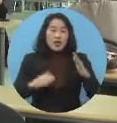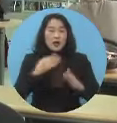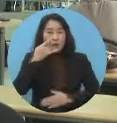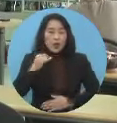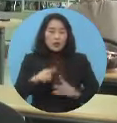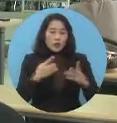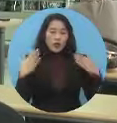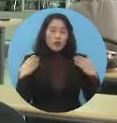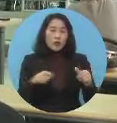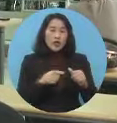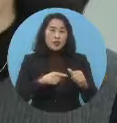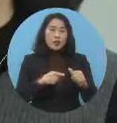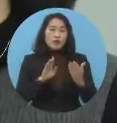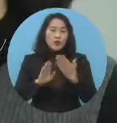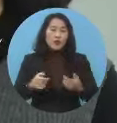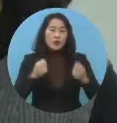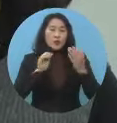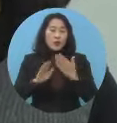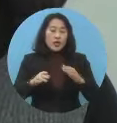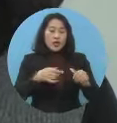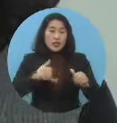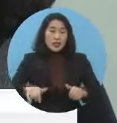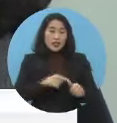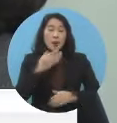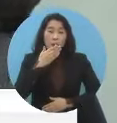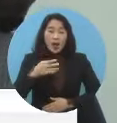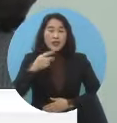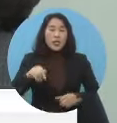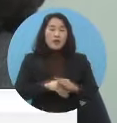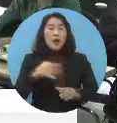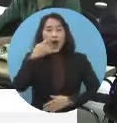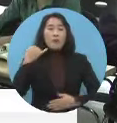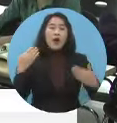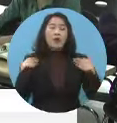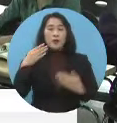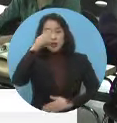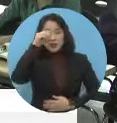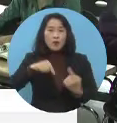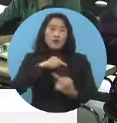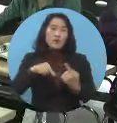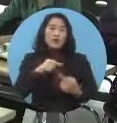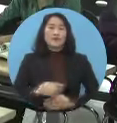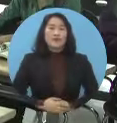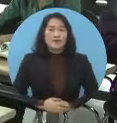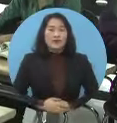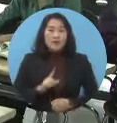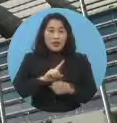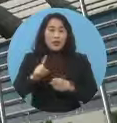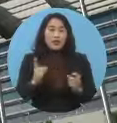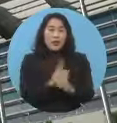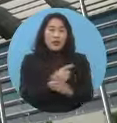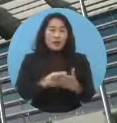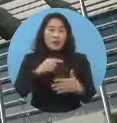초등학교 과정을 교육하고 졸업 후 자녀를 가르칠 수 있도록 다문화 엄마 학교 를 시범 운영합니다 매년